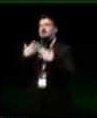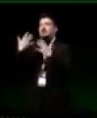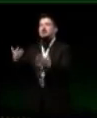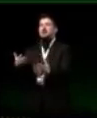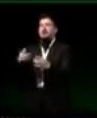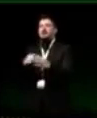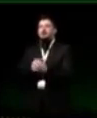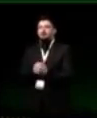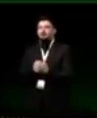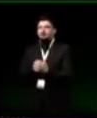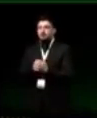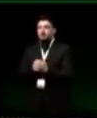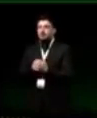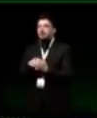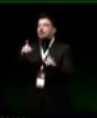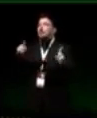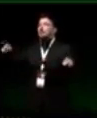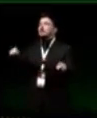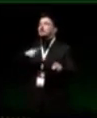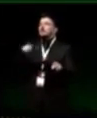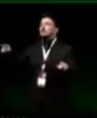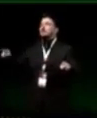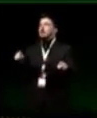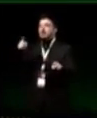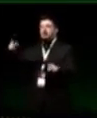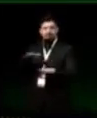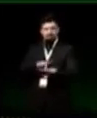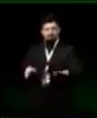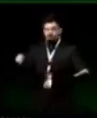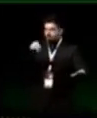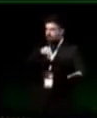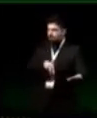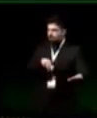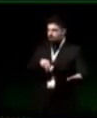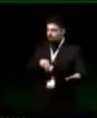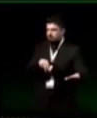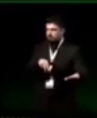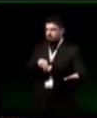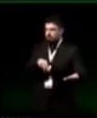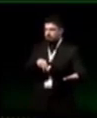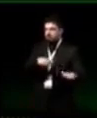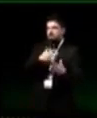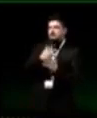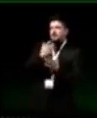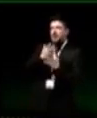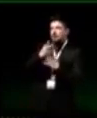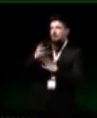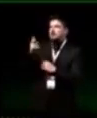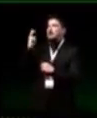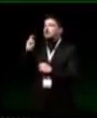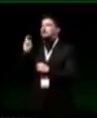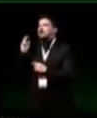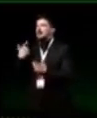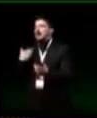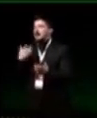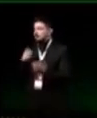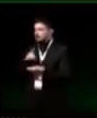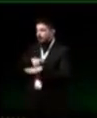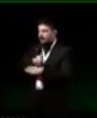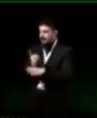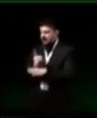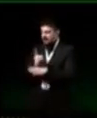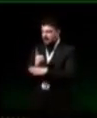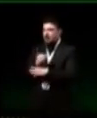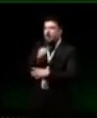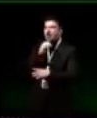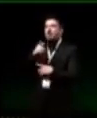Quando qualcuno di voi tra 10 anni sarà su questo podio a raccontare i 20 anni del PD, o qualcuno di quelli che ci